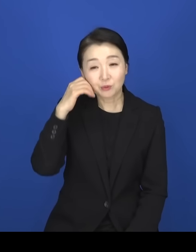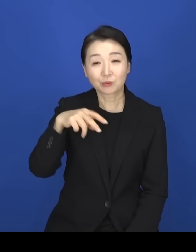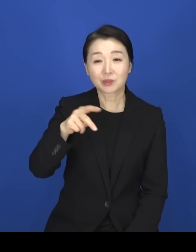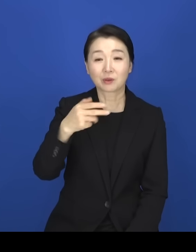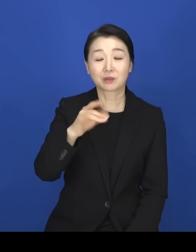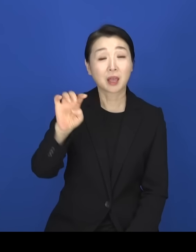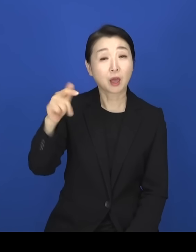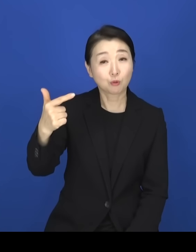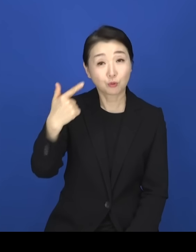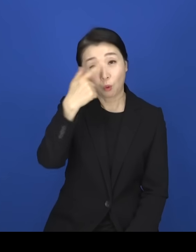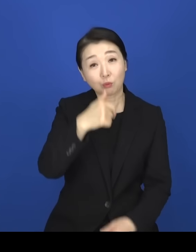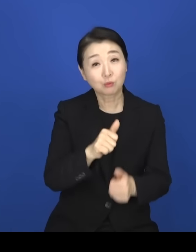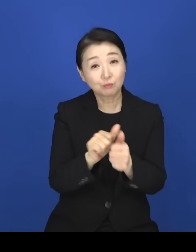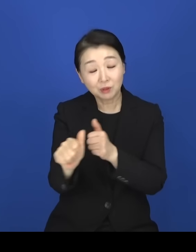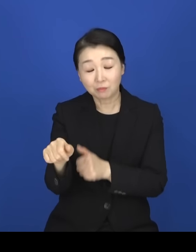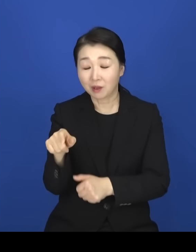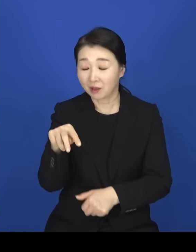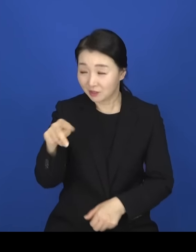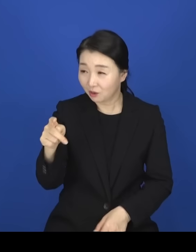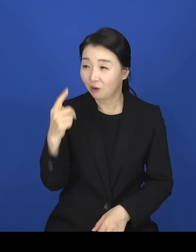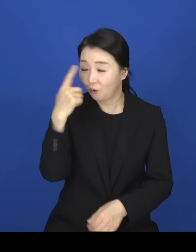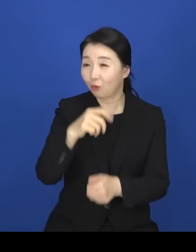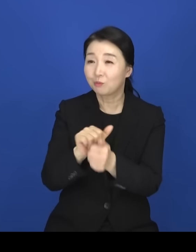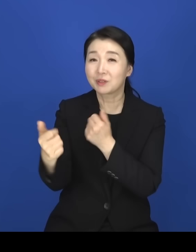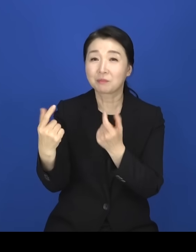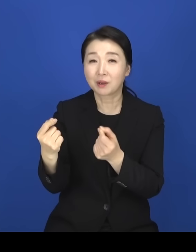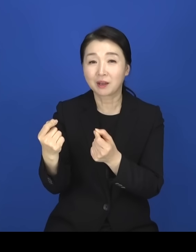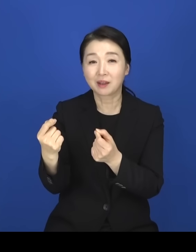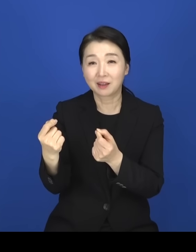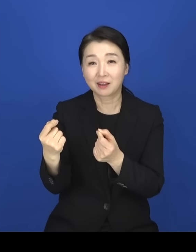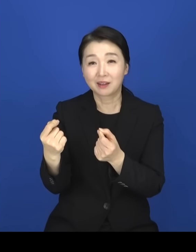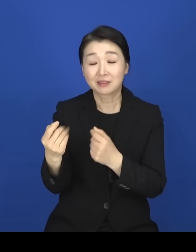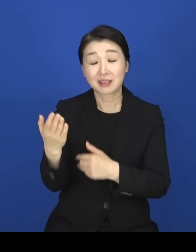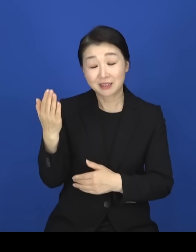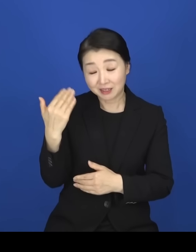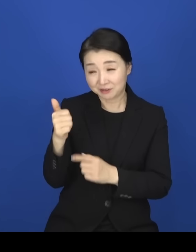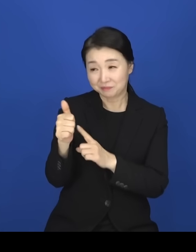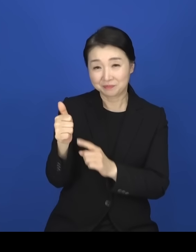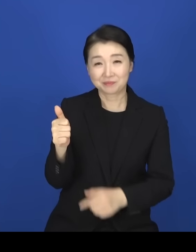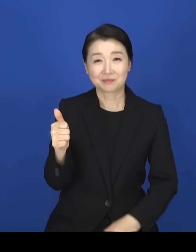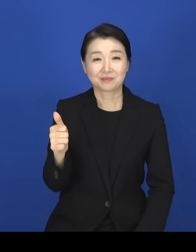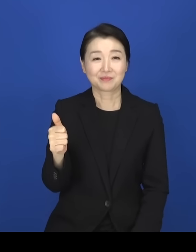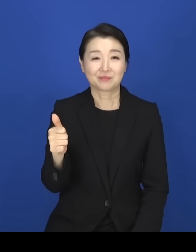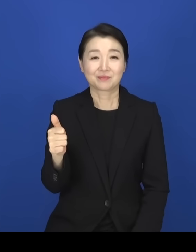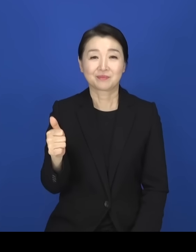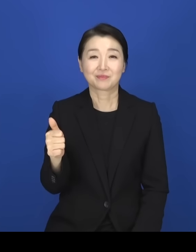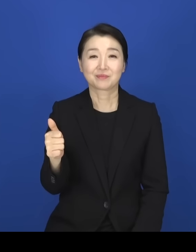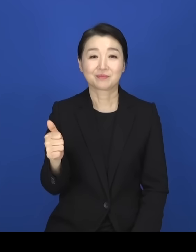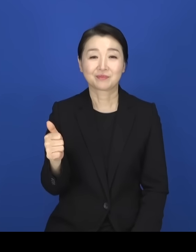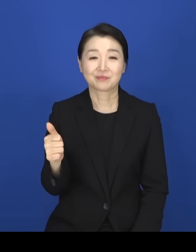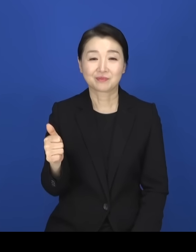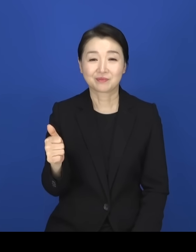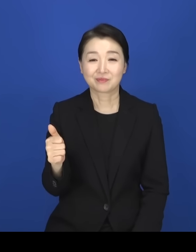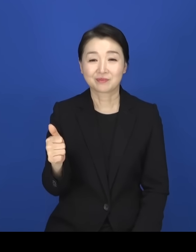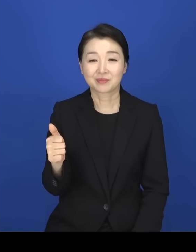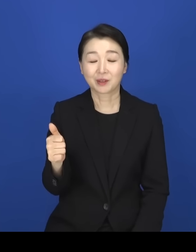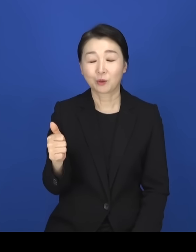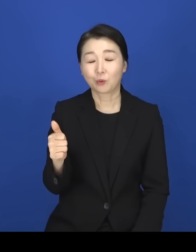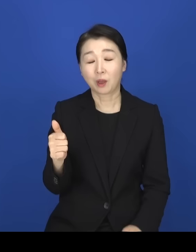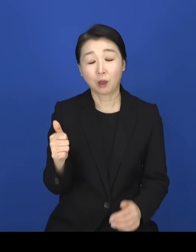잘생겼잖아요. 서태훈 씨. 아, 서태훈 씨도 잘생겼는데 실제로 한번 예전에 태훈 씨랑 좀 빠져